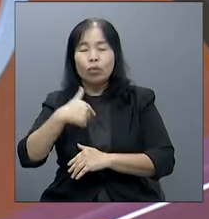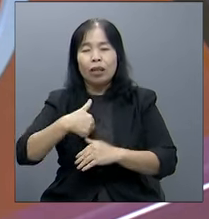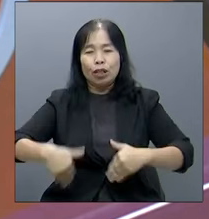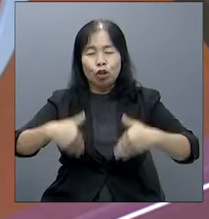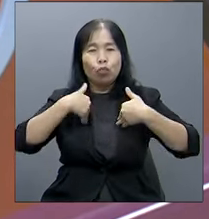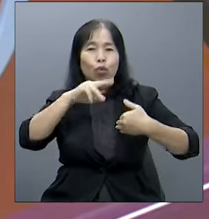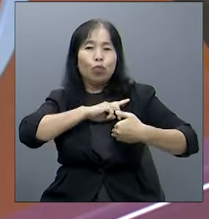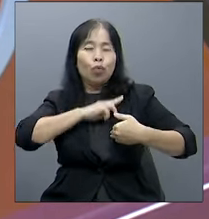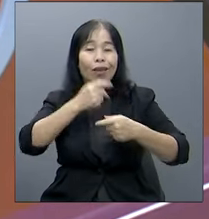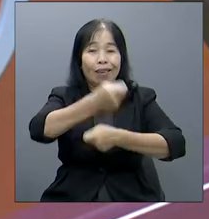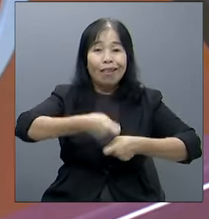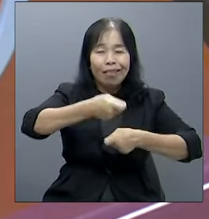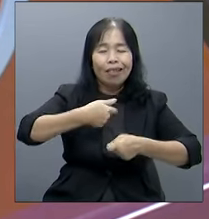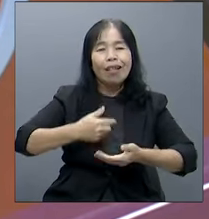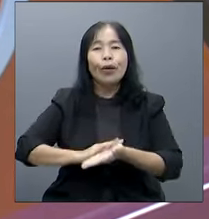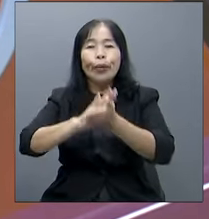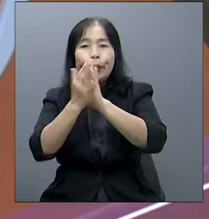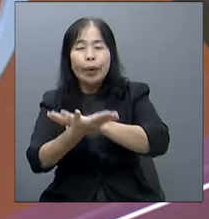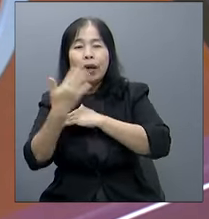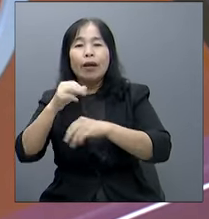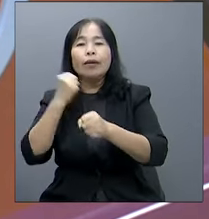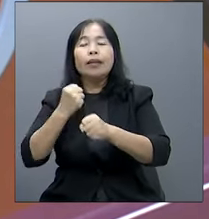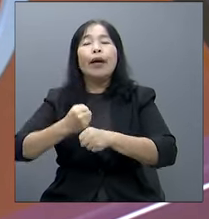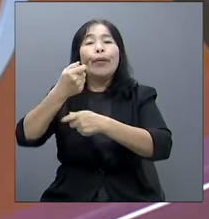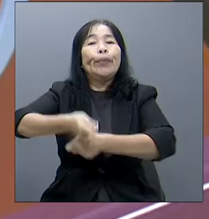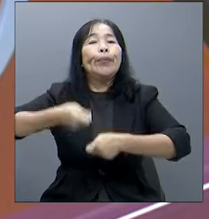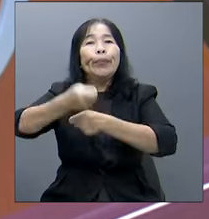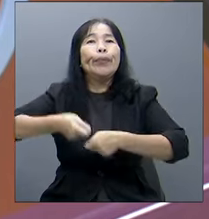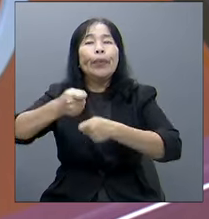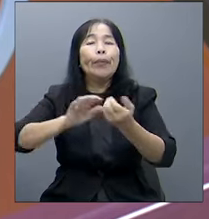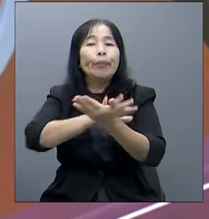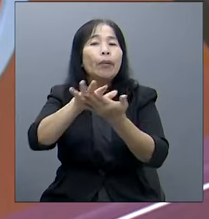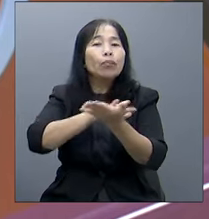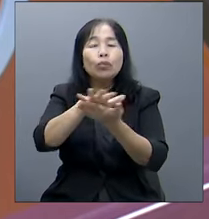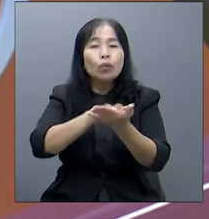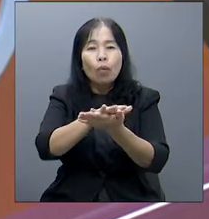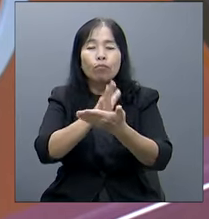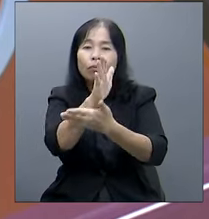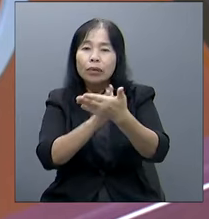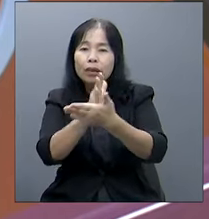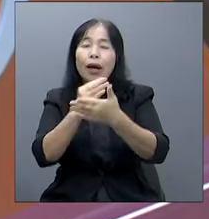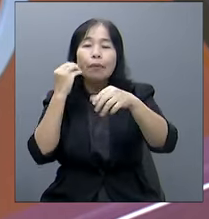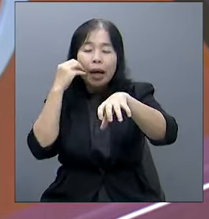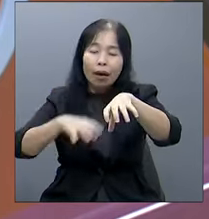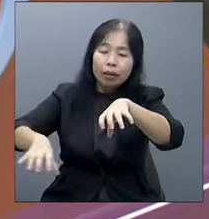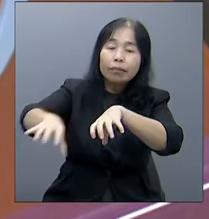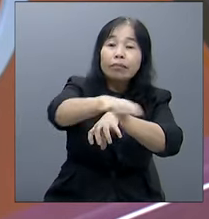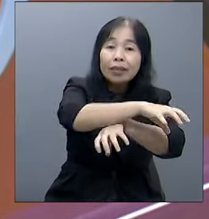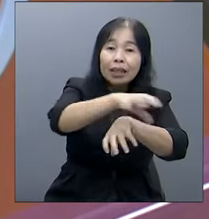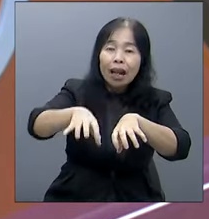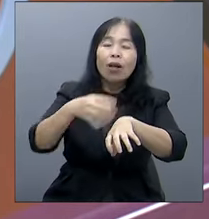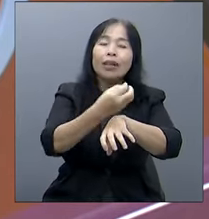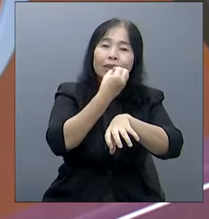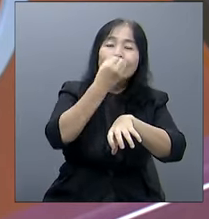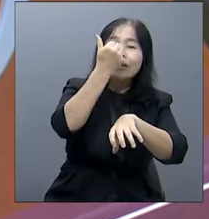ตองปรับตวไปตามการเวลาจนก้าสุมอาชีทำสวชาอมและสวนประสมบาษาบริเวณพื้นที่รอบบ้านค่ะนอกจจะเปนแงอาหารแล้ว